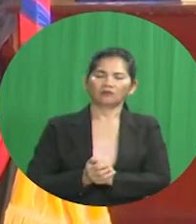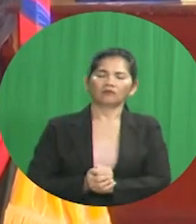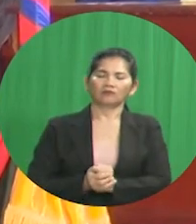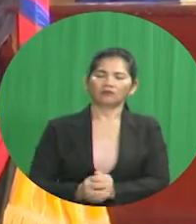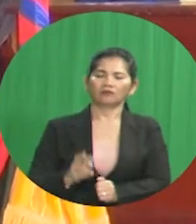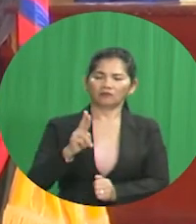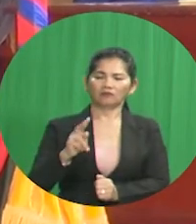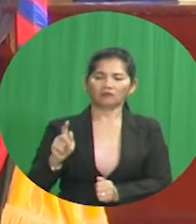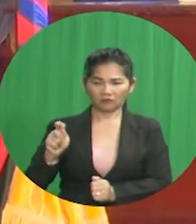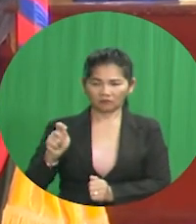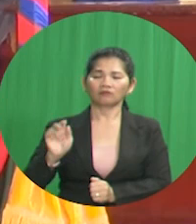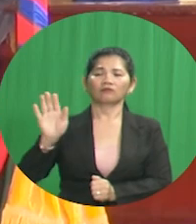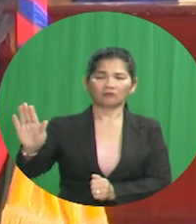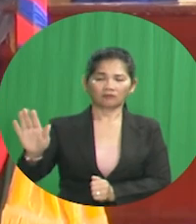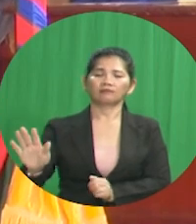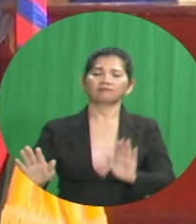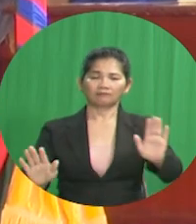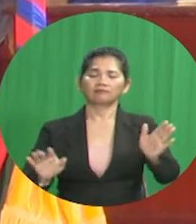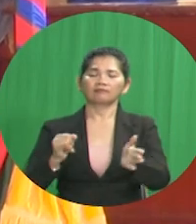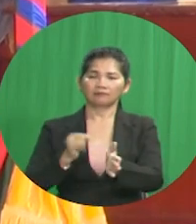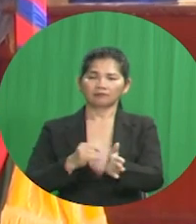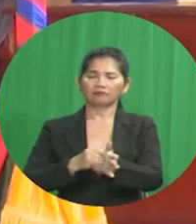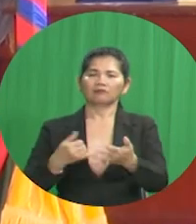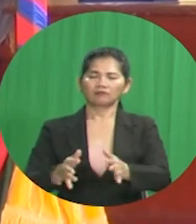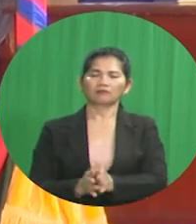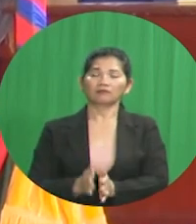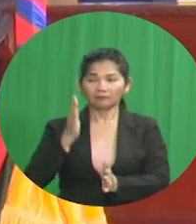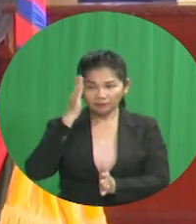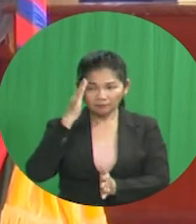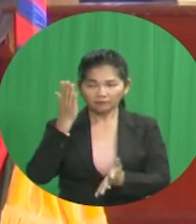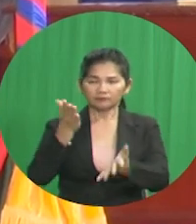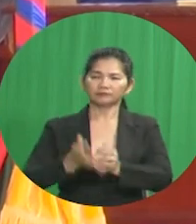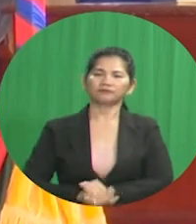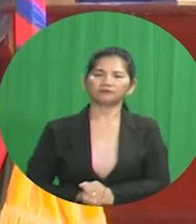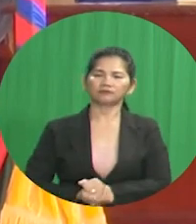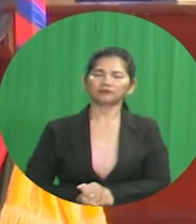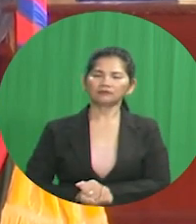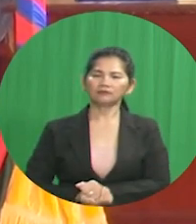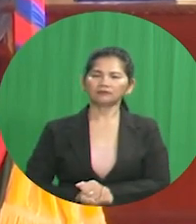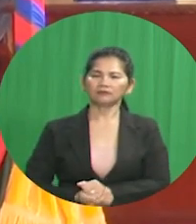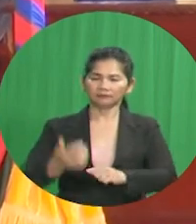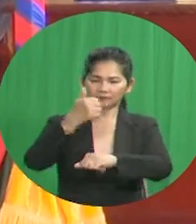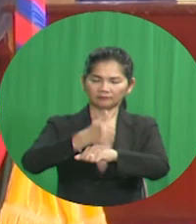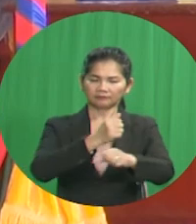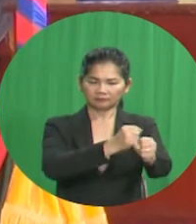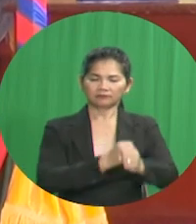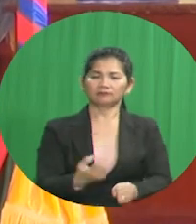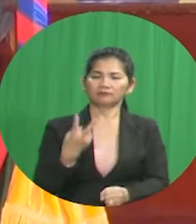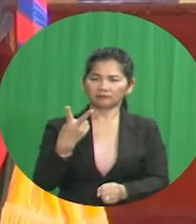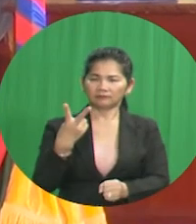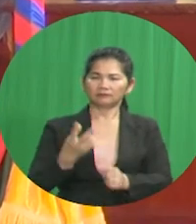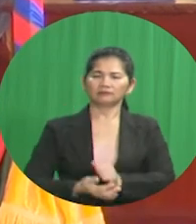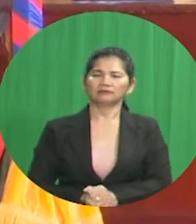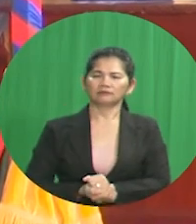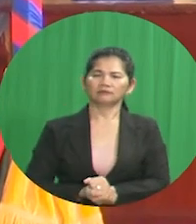រុនតឯងទៅណាវាស្រួលអញ្ចឹងត្រូវចាំមុខមួយមើលប្រធានកងពលទី2